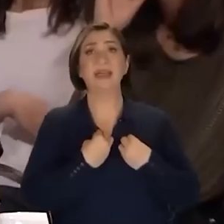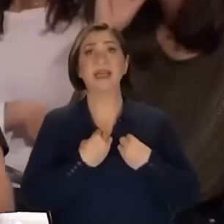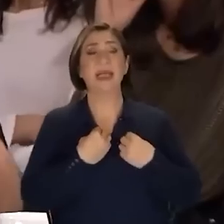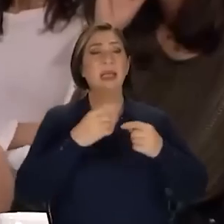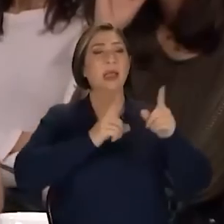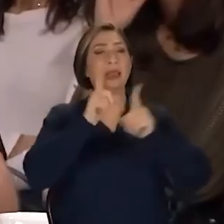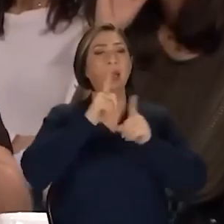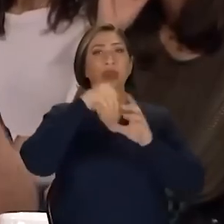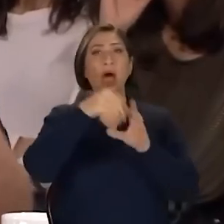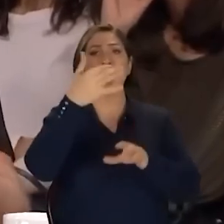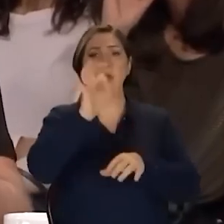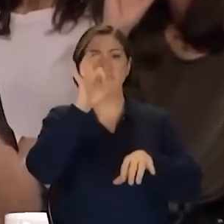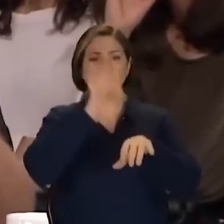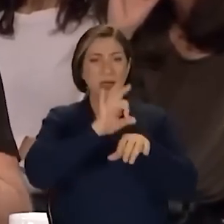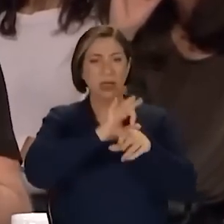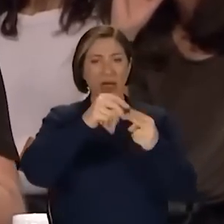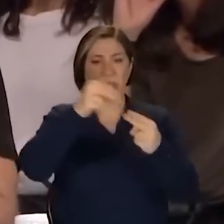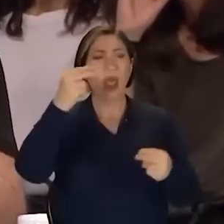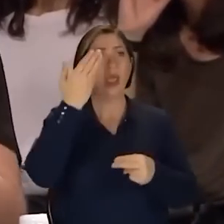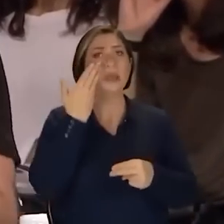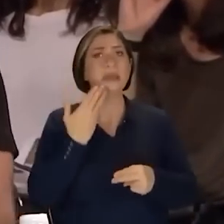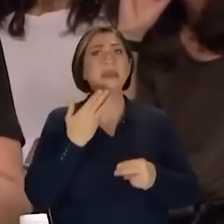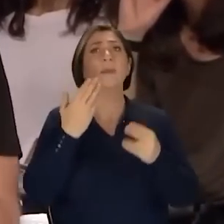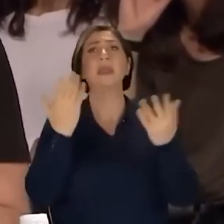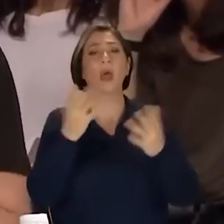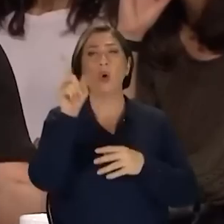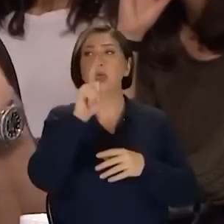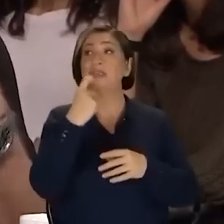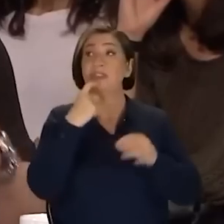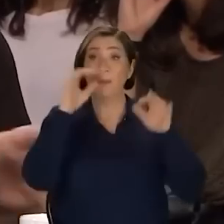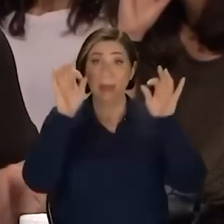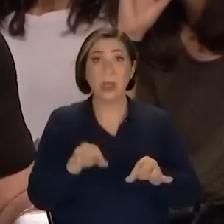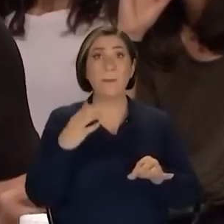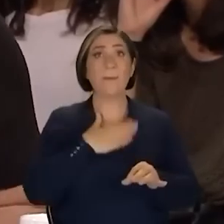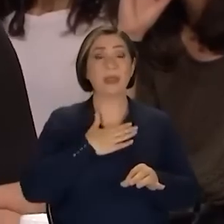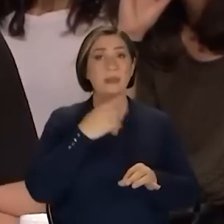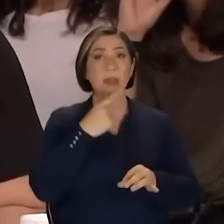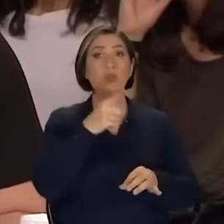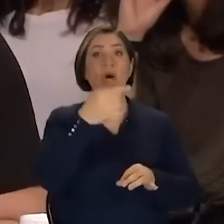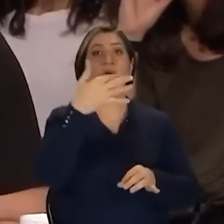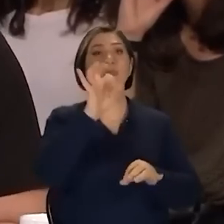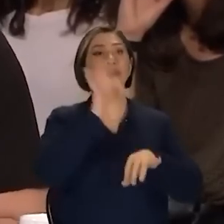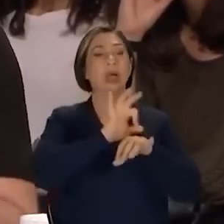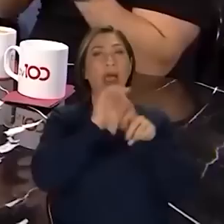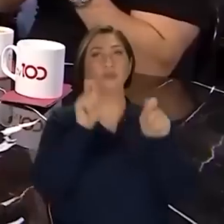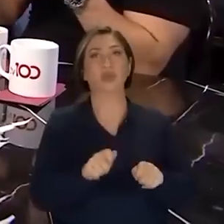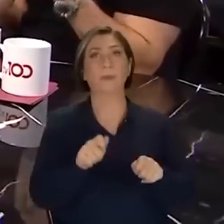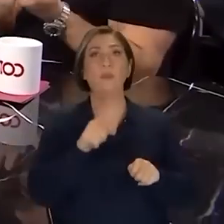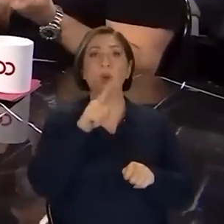dijital platformda 60 dakikalık öyküler izleme meselesi onuncu yılına girince Ben dedim ki bunları ben 60 dakika yapacağım